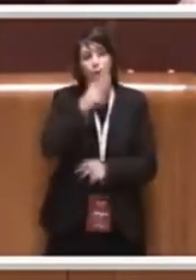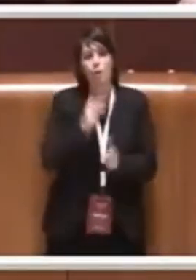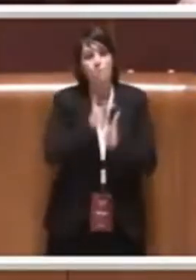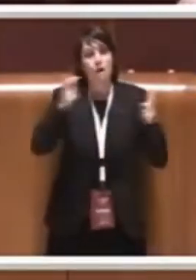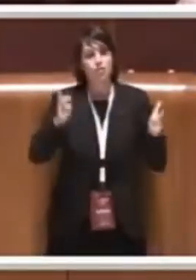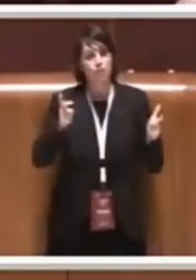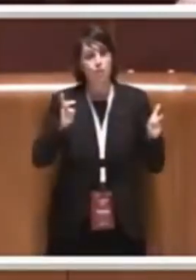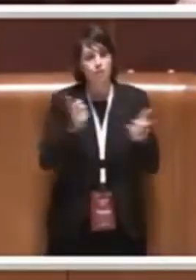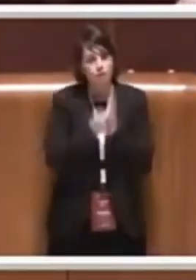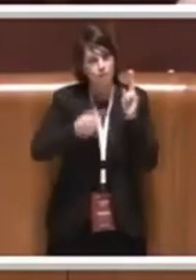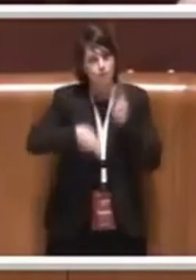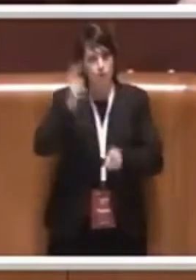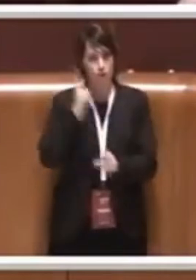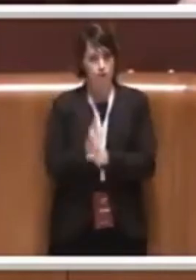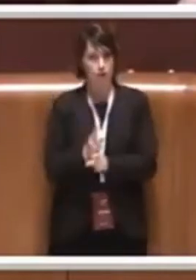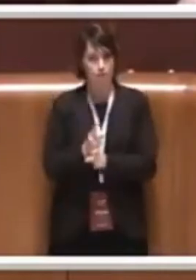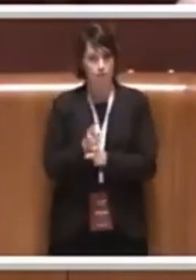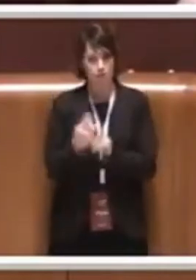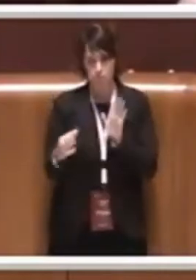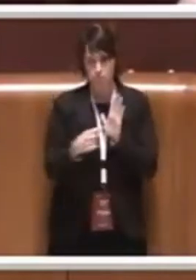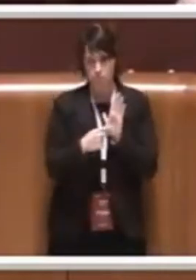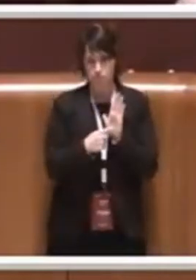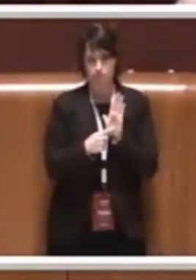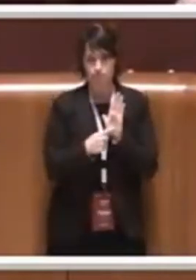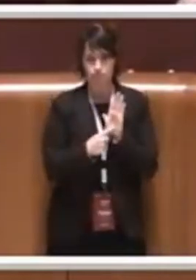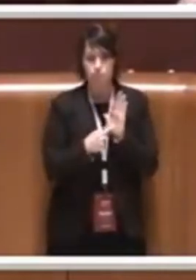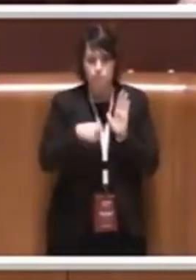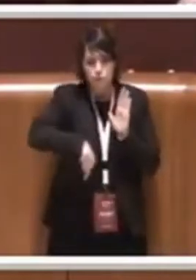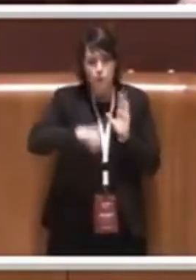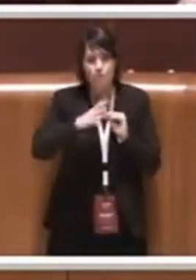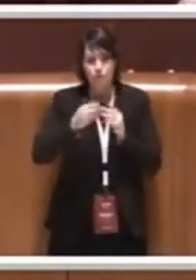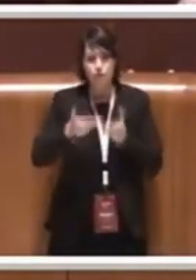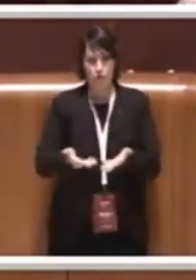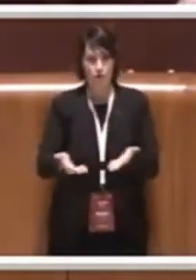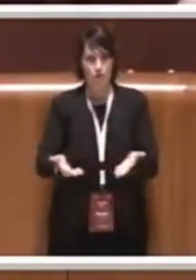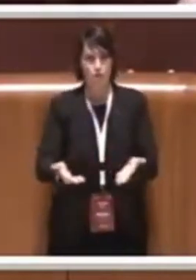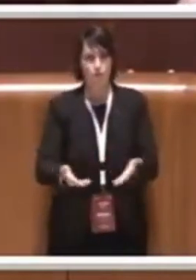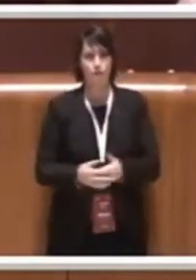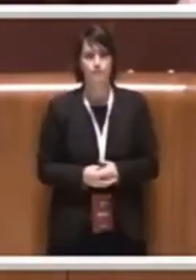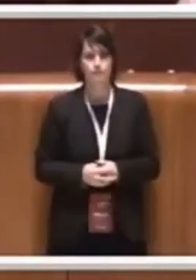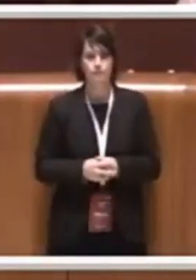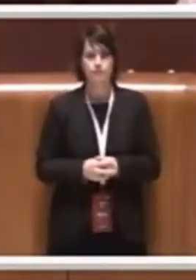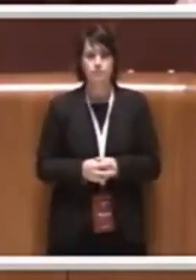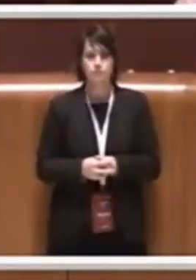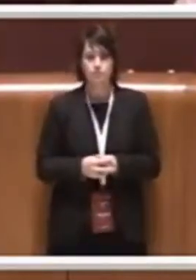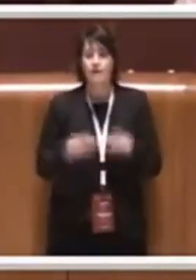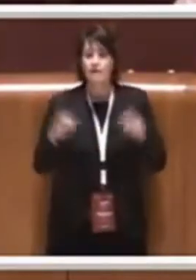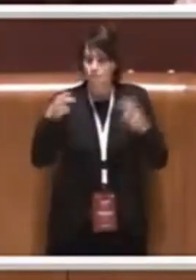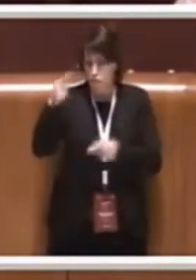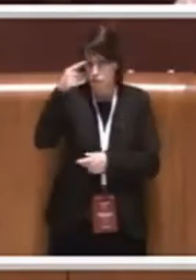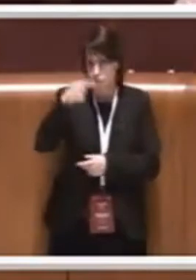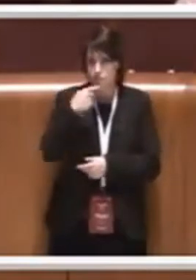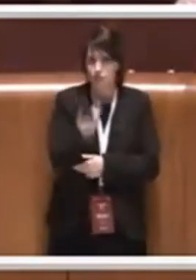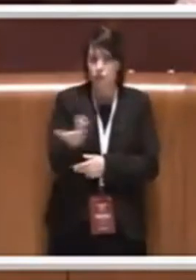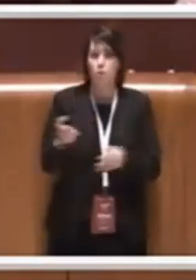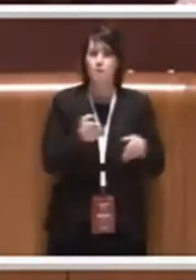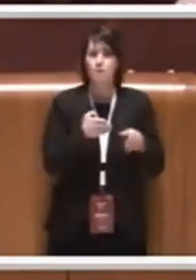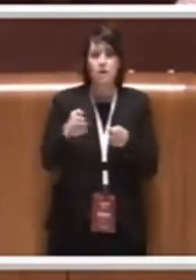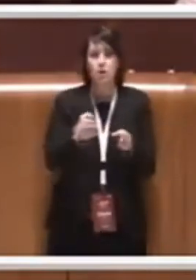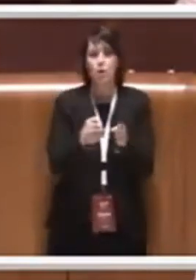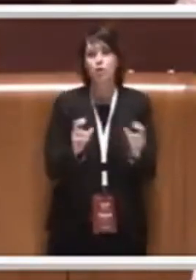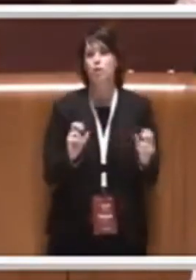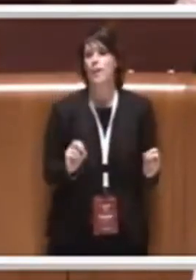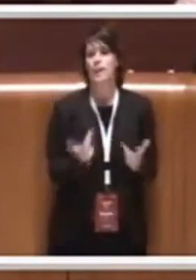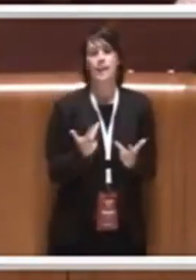di numerosi regolamenti, ma è un percorso appunto non immediato, lungo. D'altronde ricordiamo che